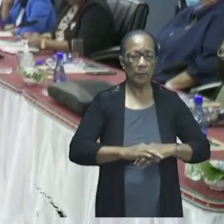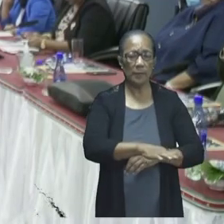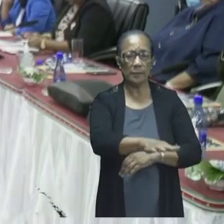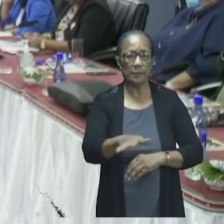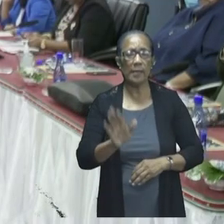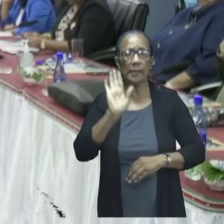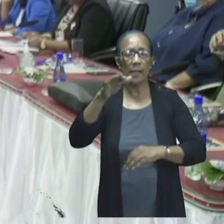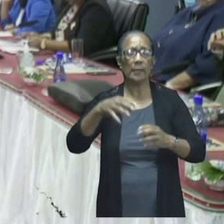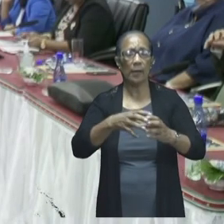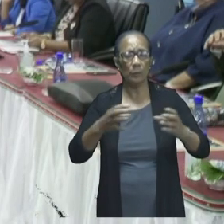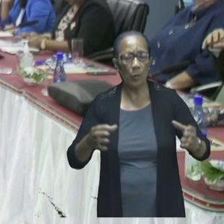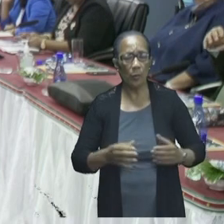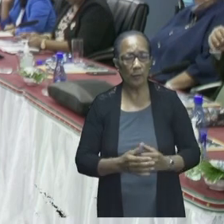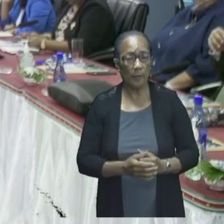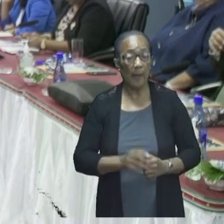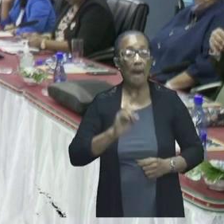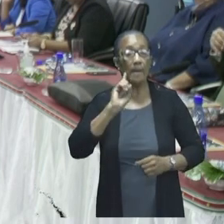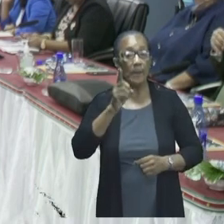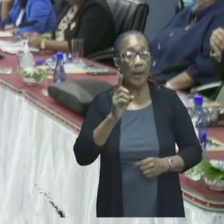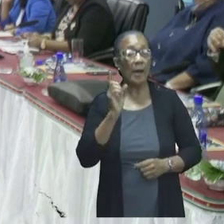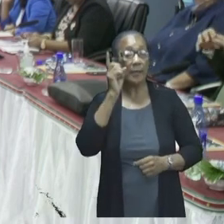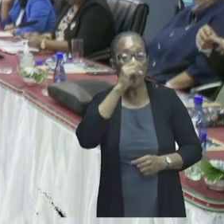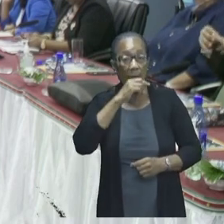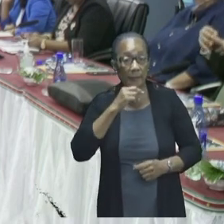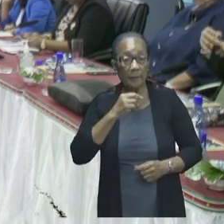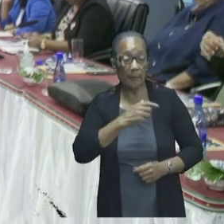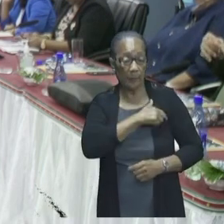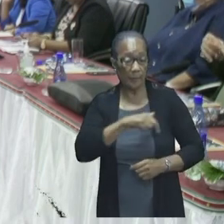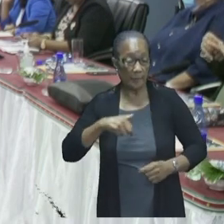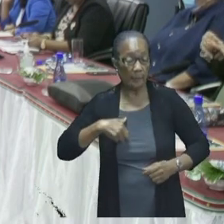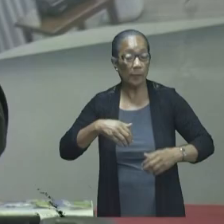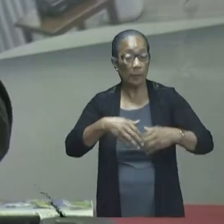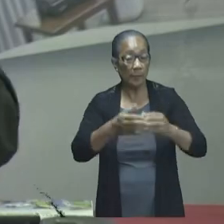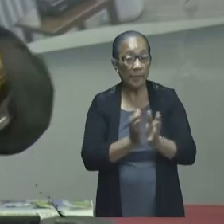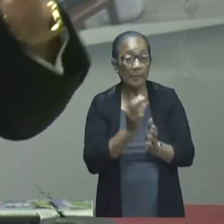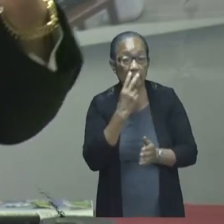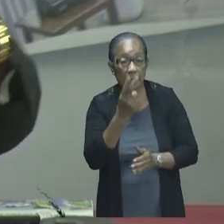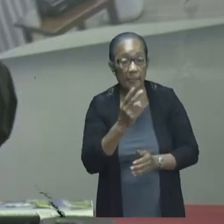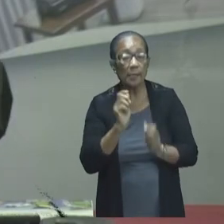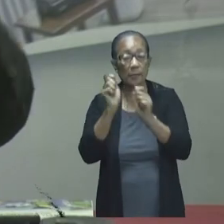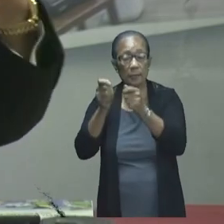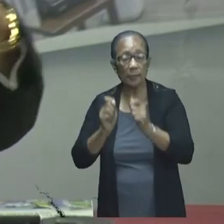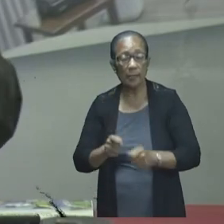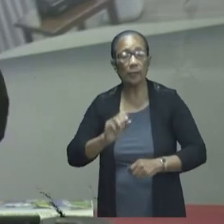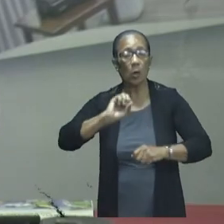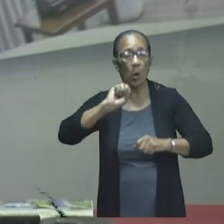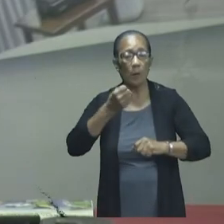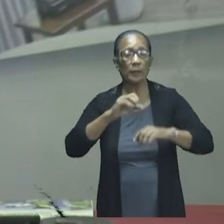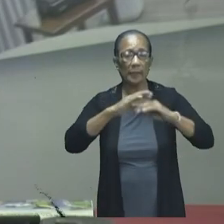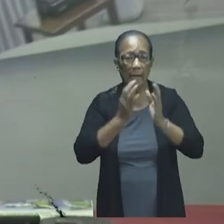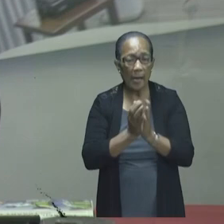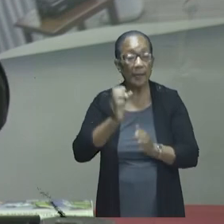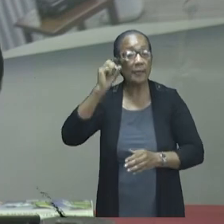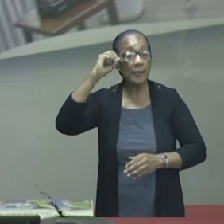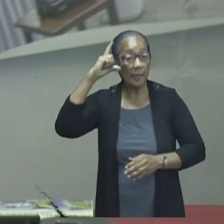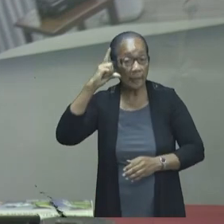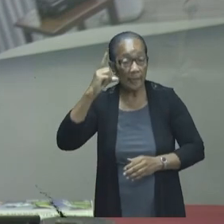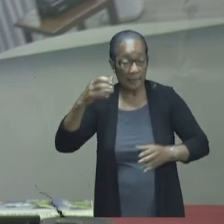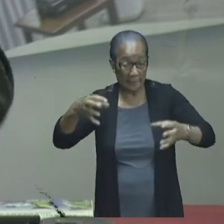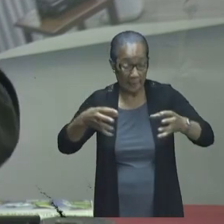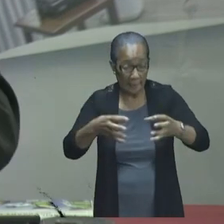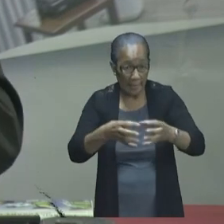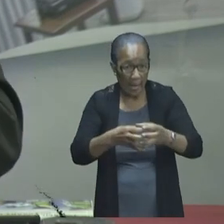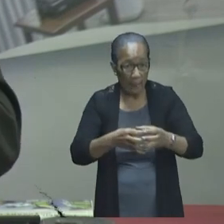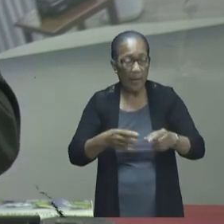bundel waar we het moment ik presenteer op commissie heb daar zie je wel resultaten omdat alle kennis en deskundigen daar geblunderd in een korte